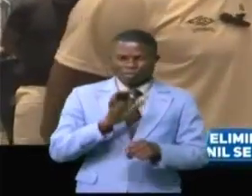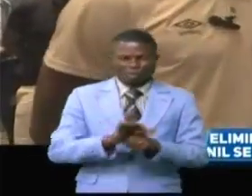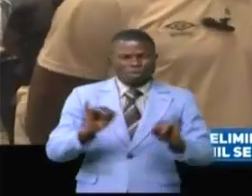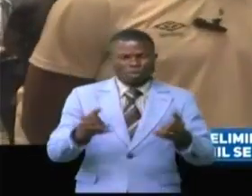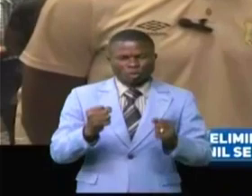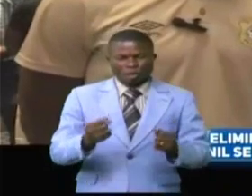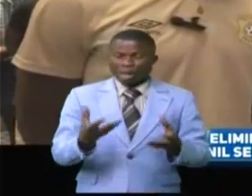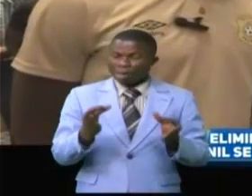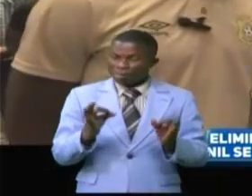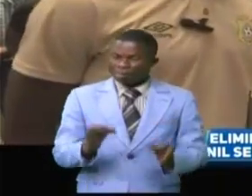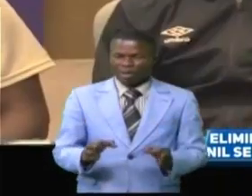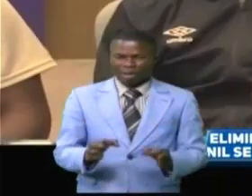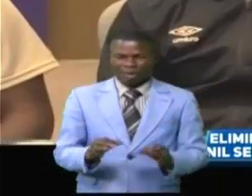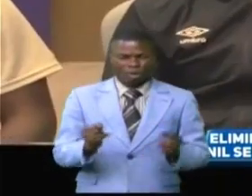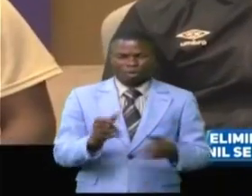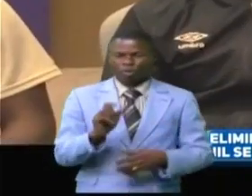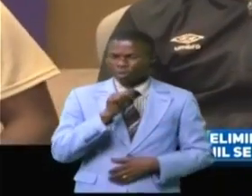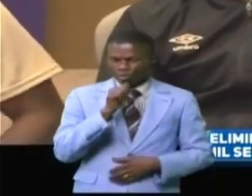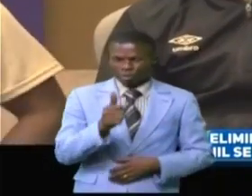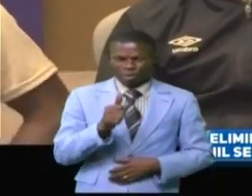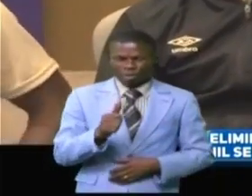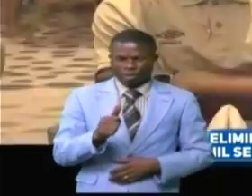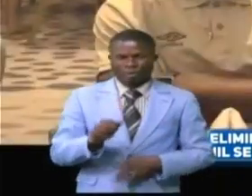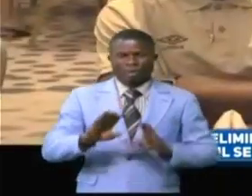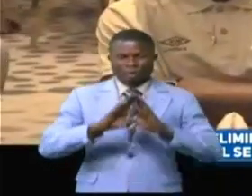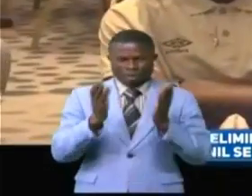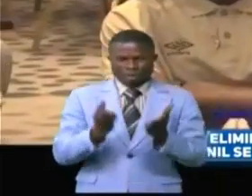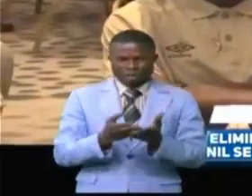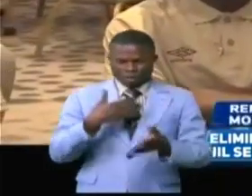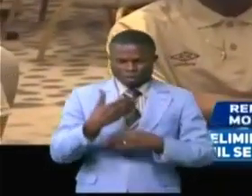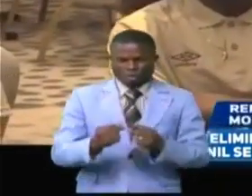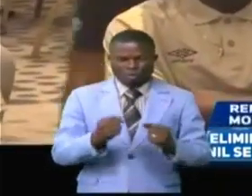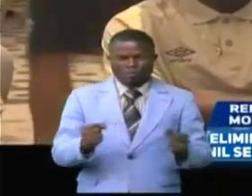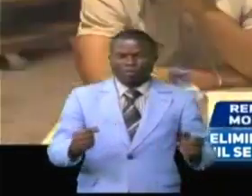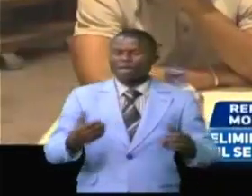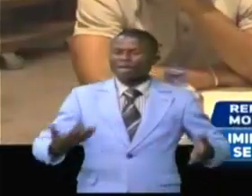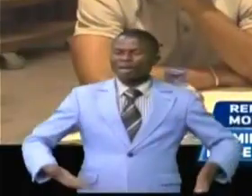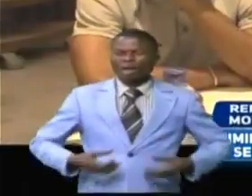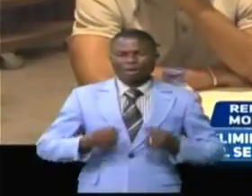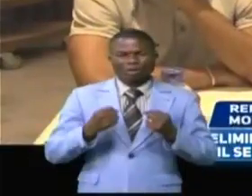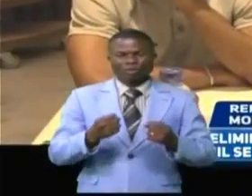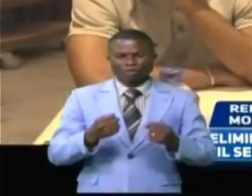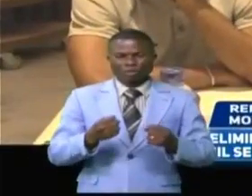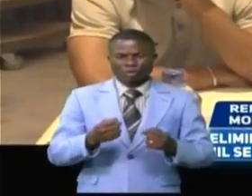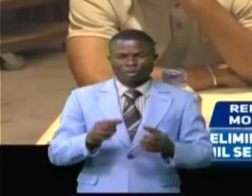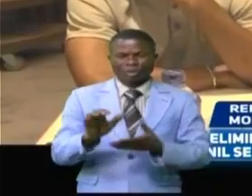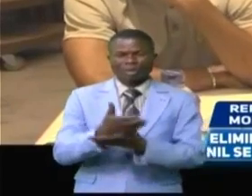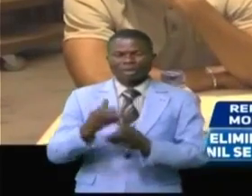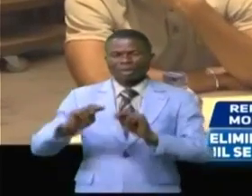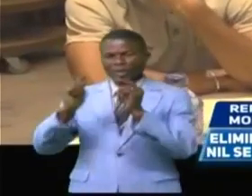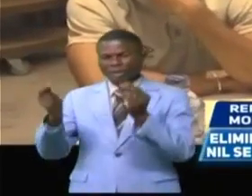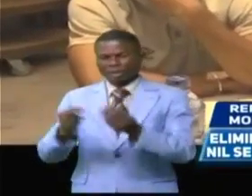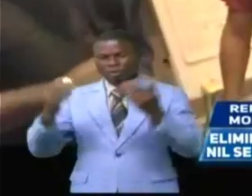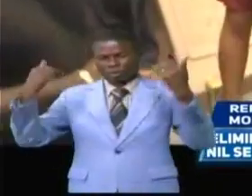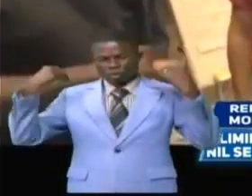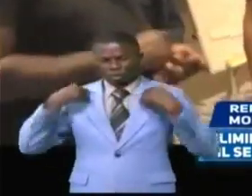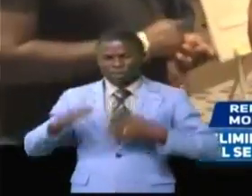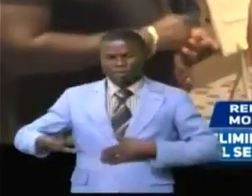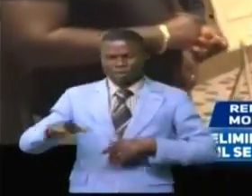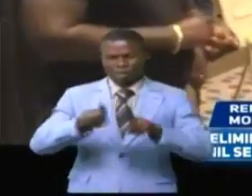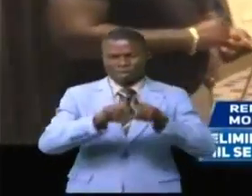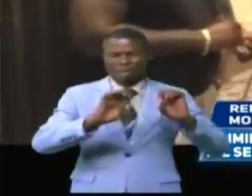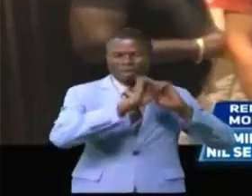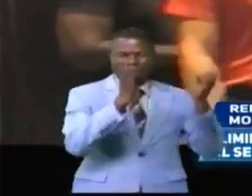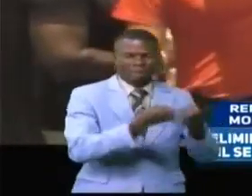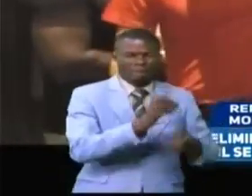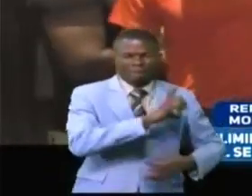facile, mais on croit. Le tout s'est déroulé dans une ambiance bon enfant entre l'ensemble de la sélection nationale et l'équipe